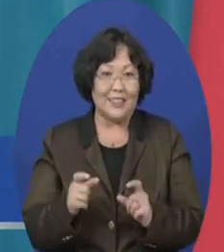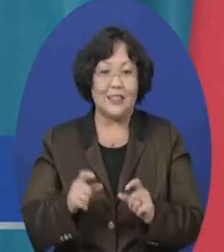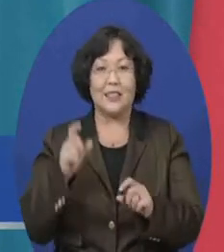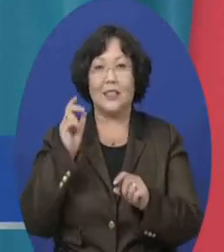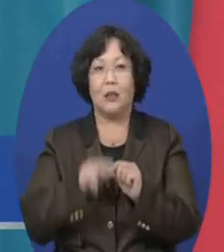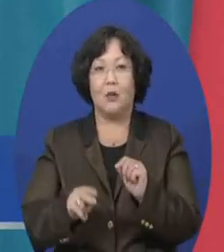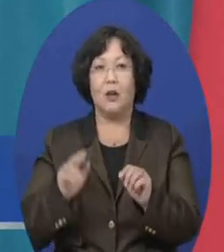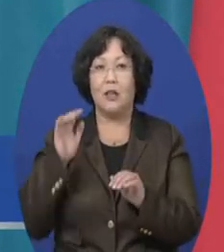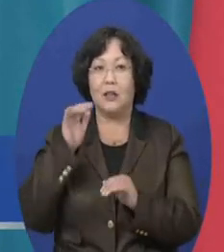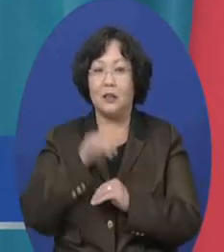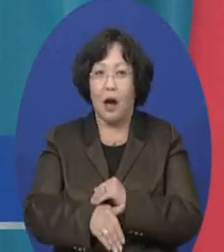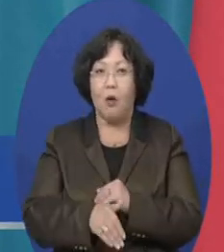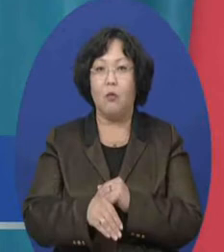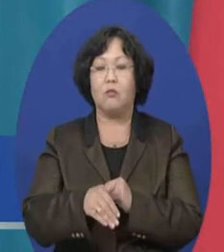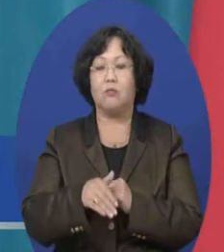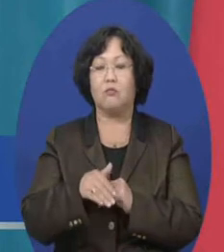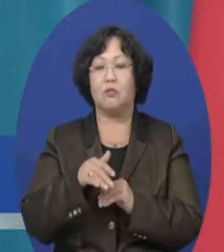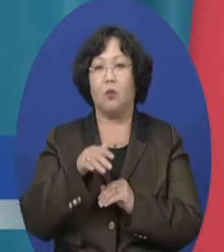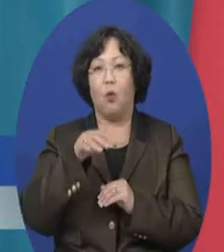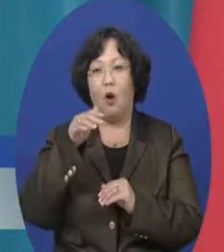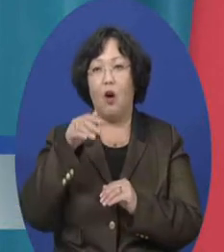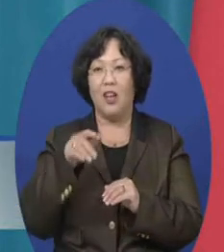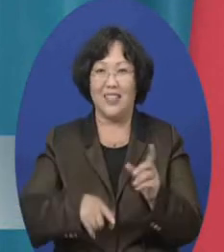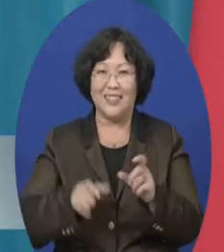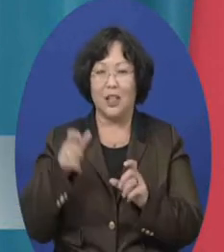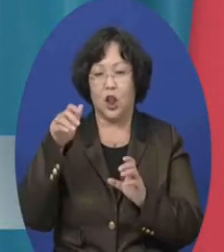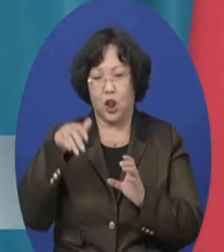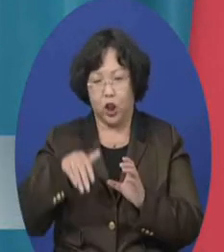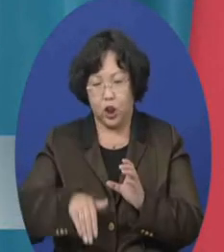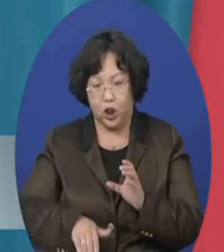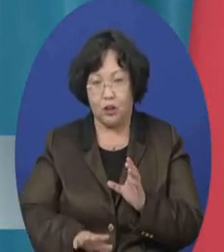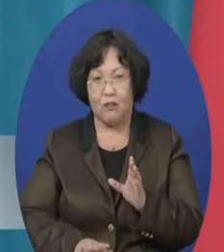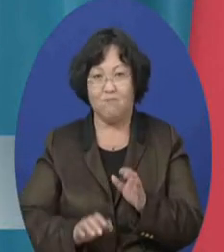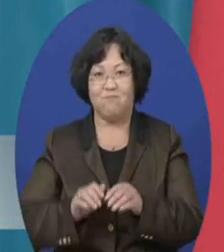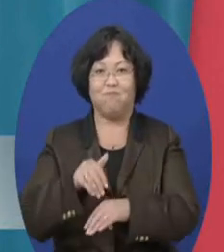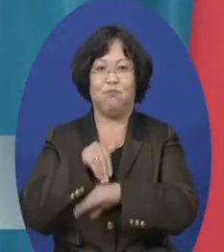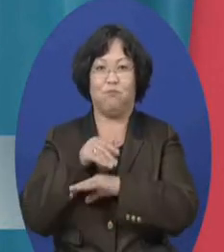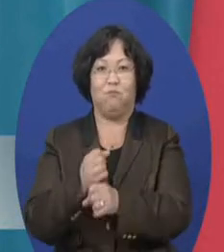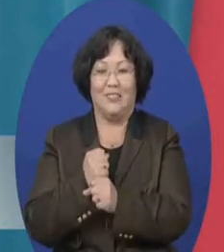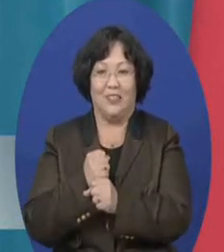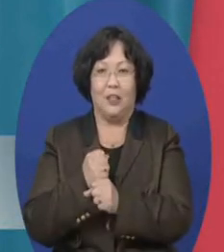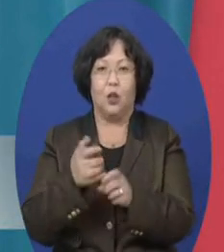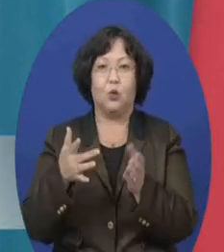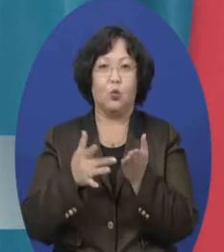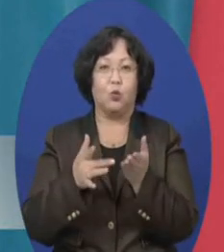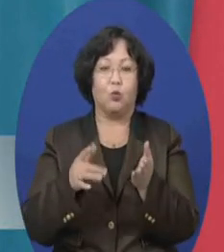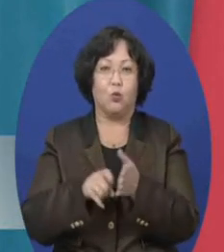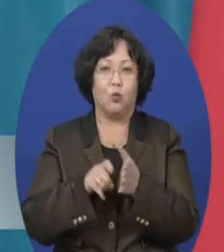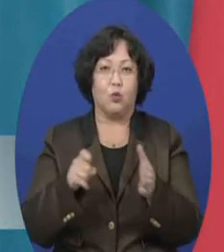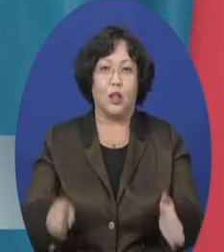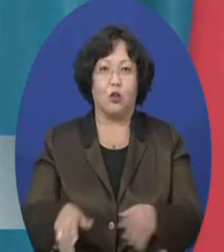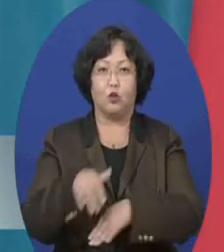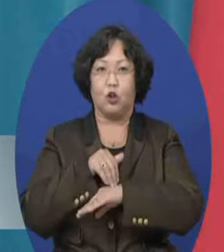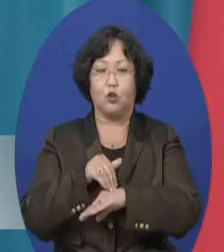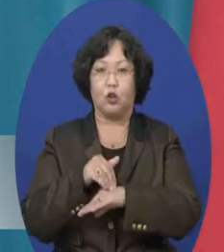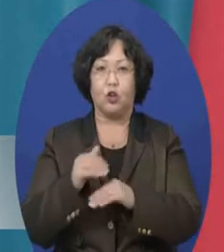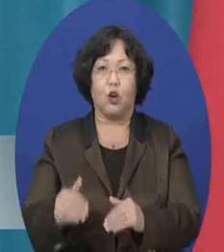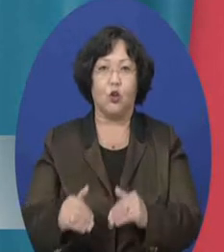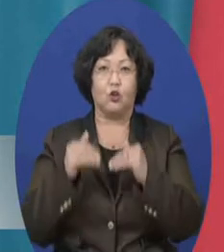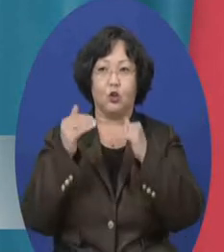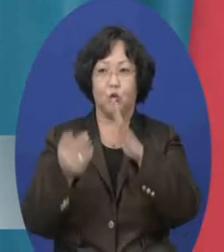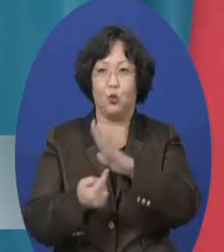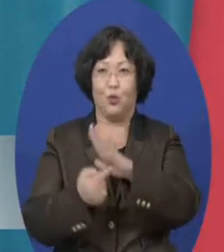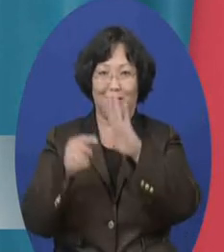цохилт энэ уналтыг докторжуулах за улмаар дунд урт хугацаанд доктортой хөгжлийн суурийг одоо баттай бий